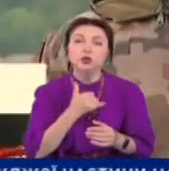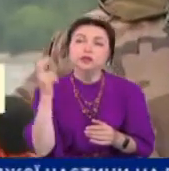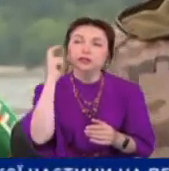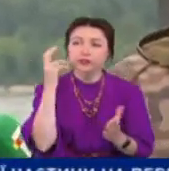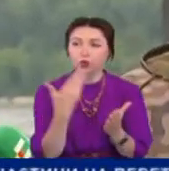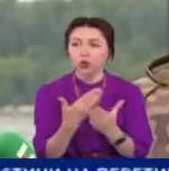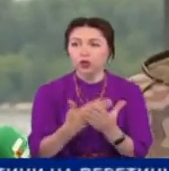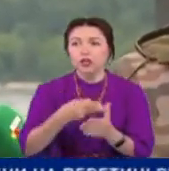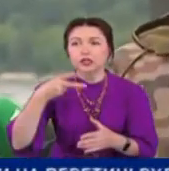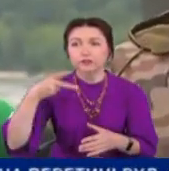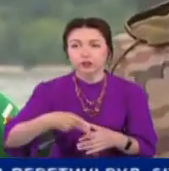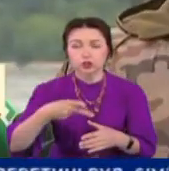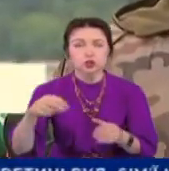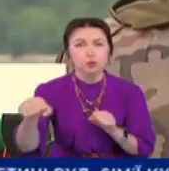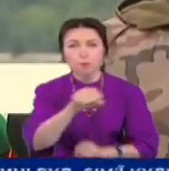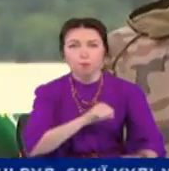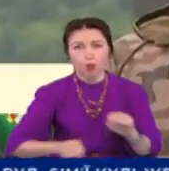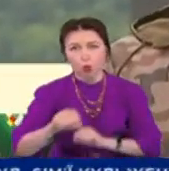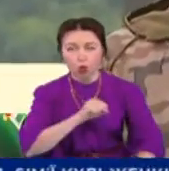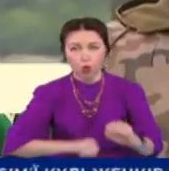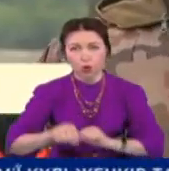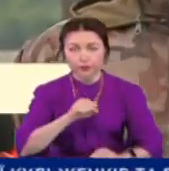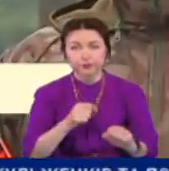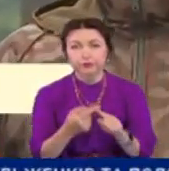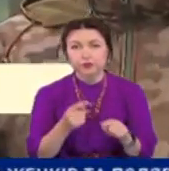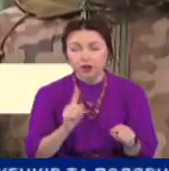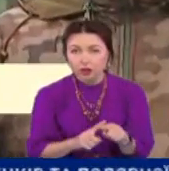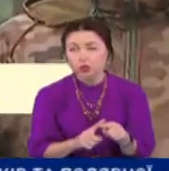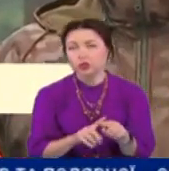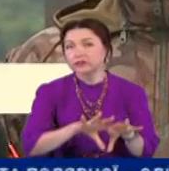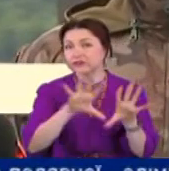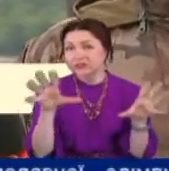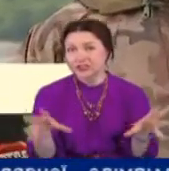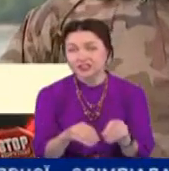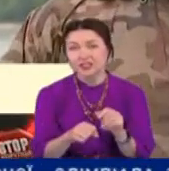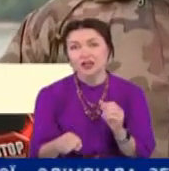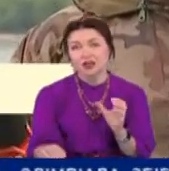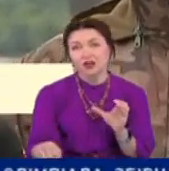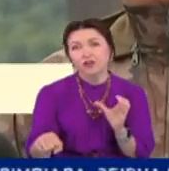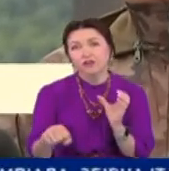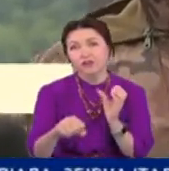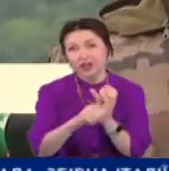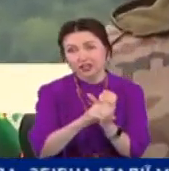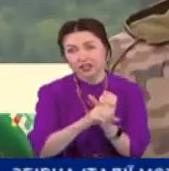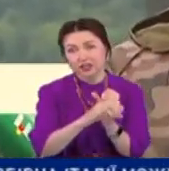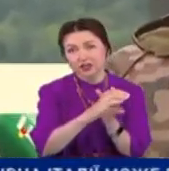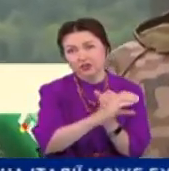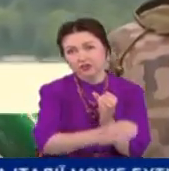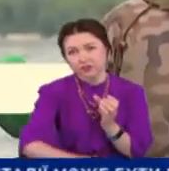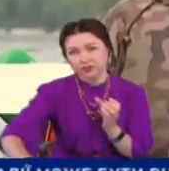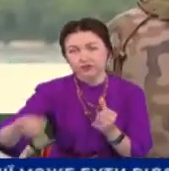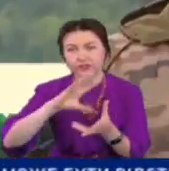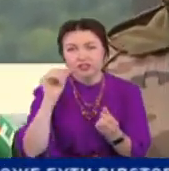около 2000 мойок, які фактично всі врізані в ливневі каналізації. І ось ця